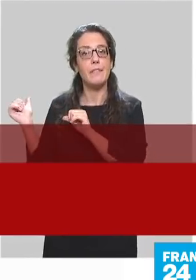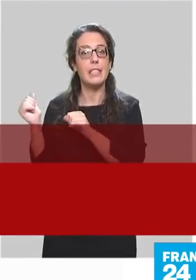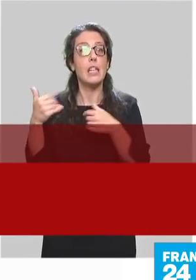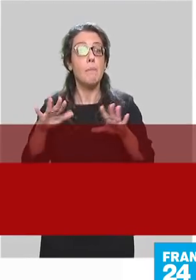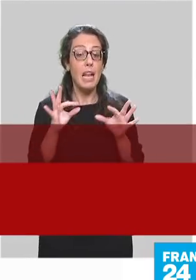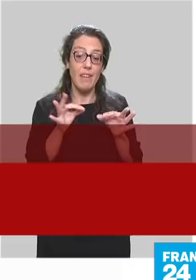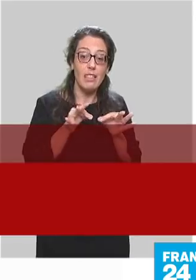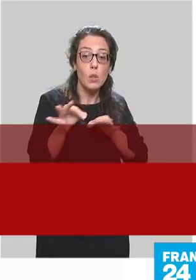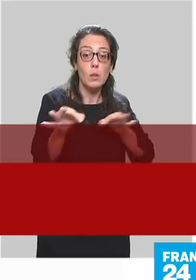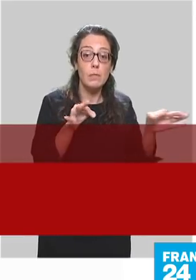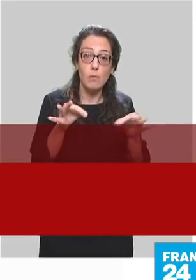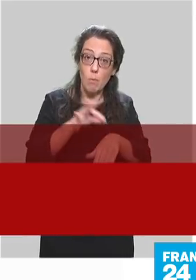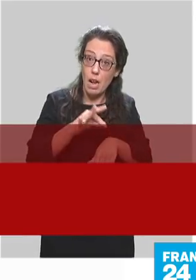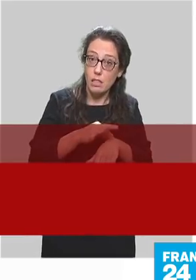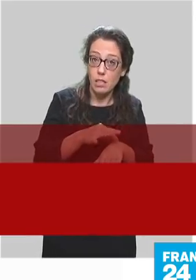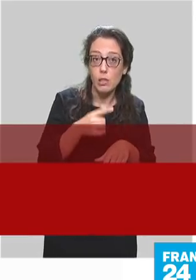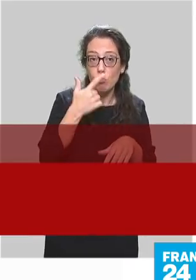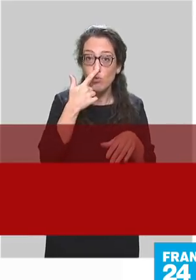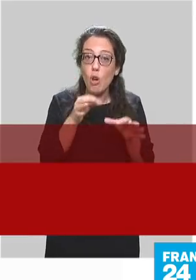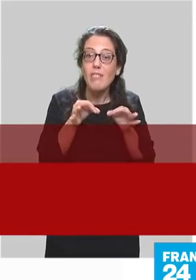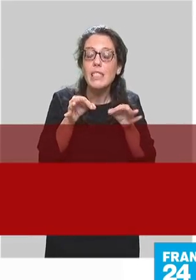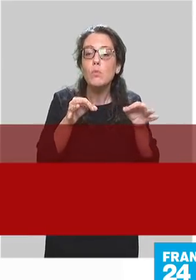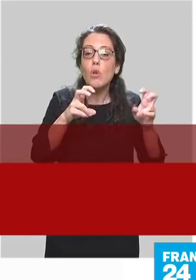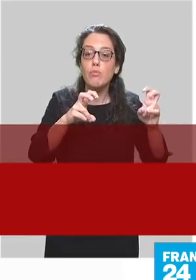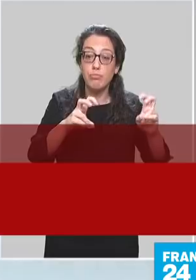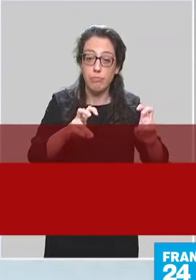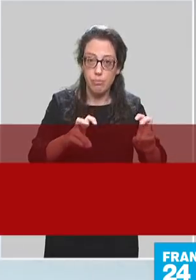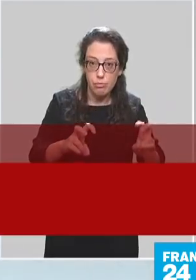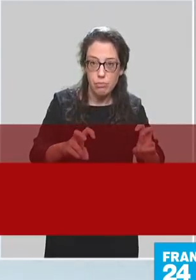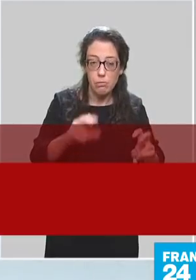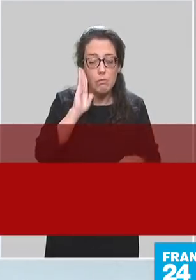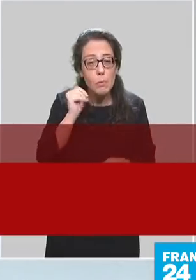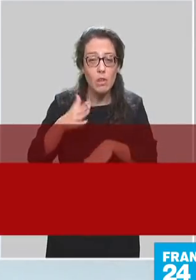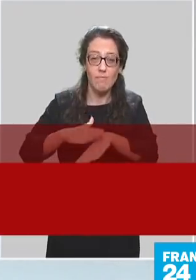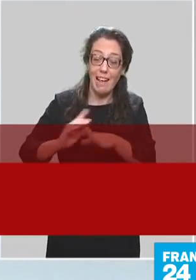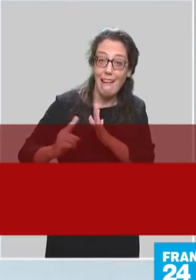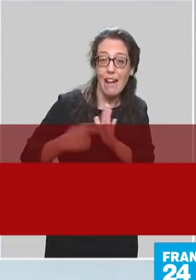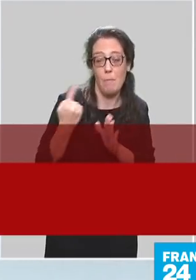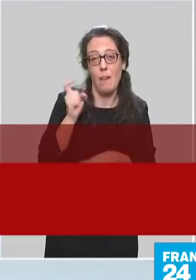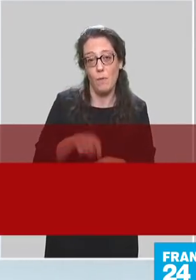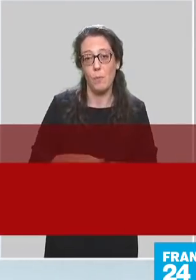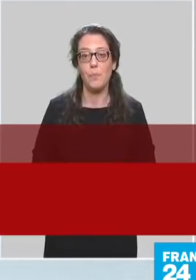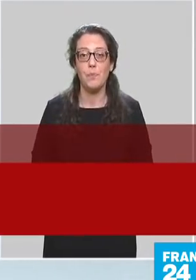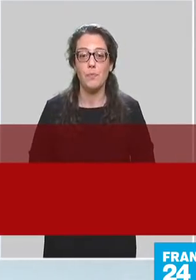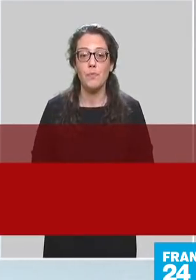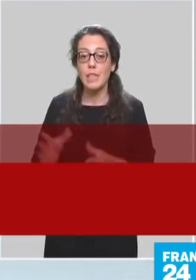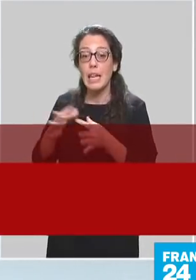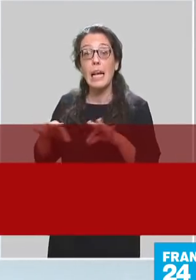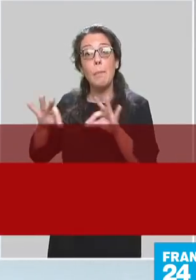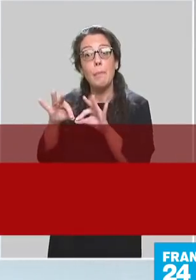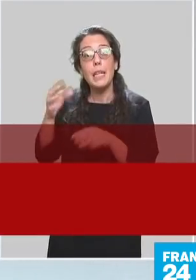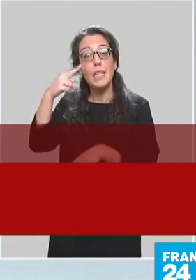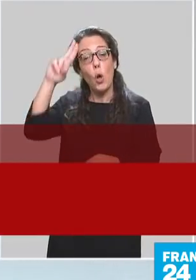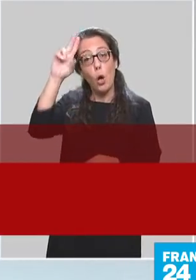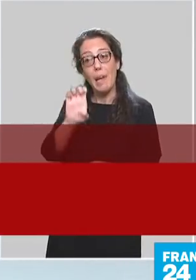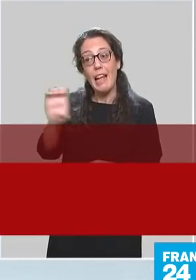transmission de la maladie, diminue avec le temps, d'où l'importance du rappel. Les pays situés à l'est et au